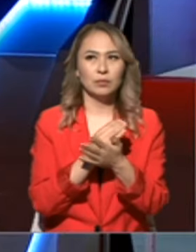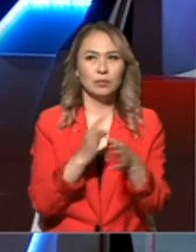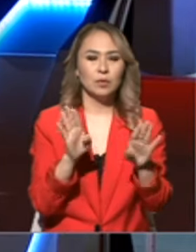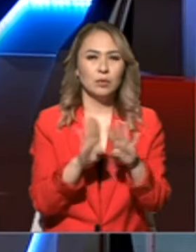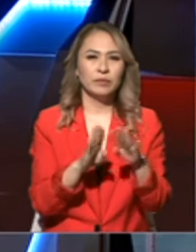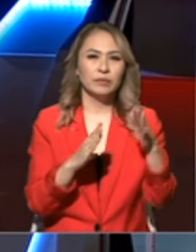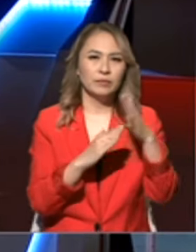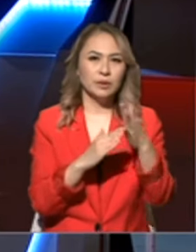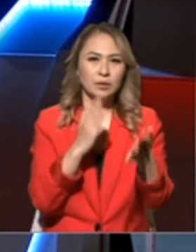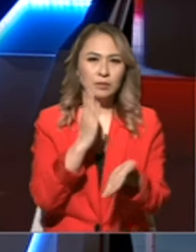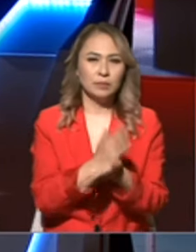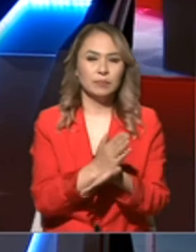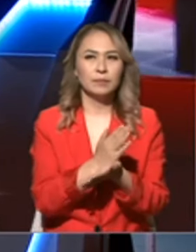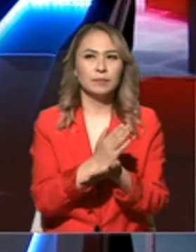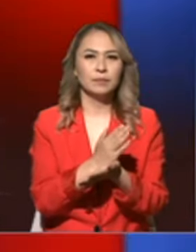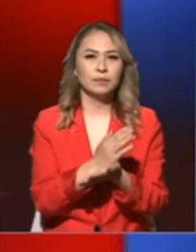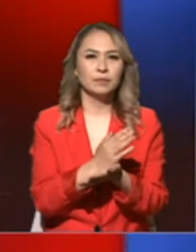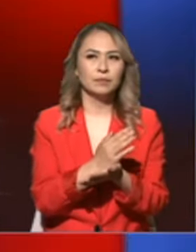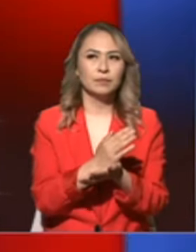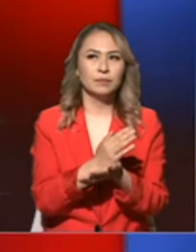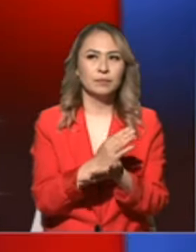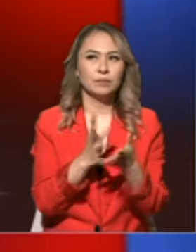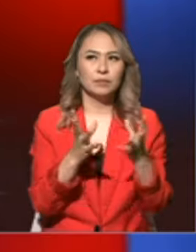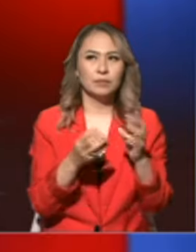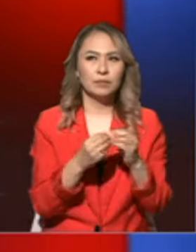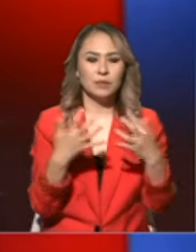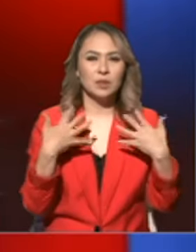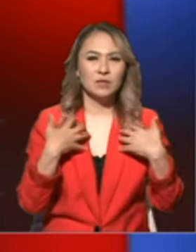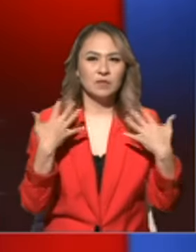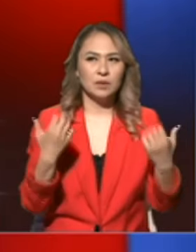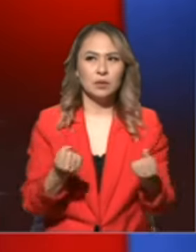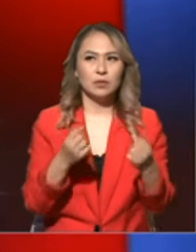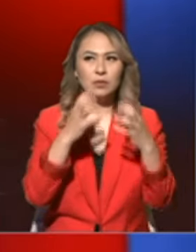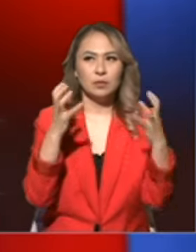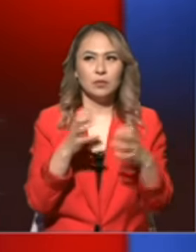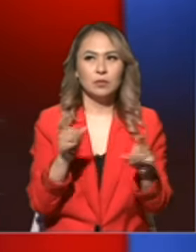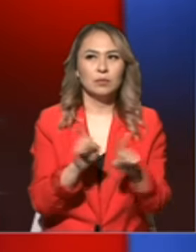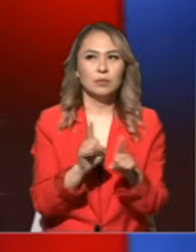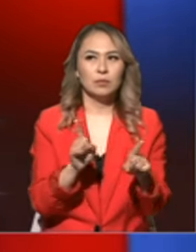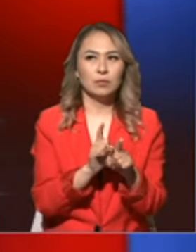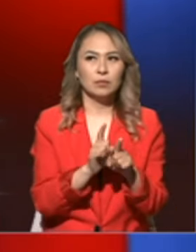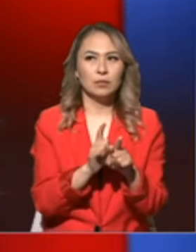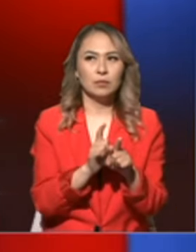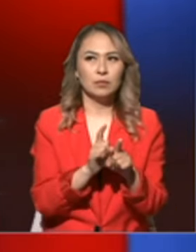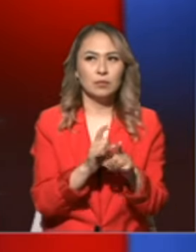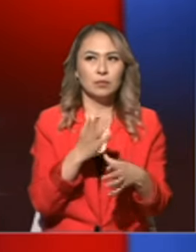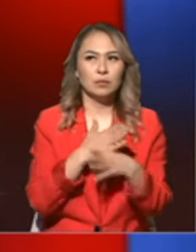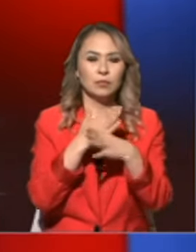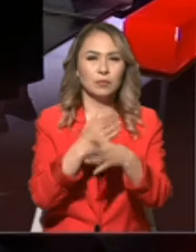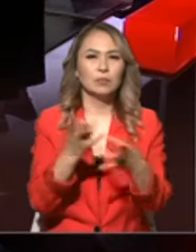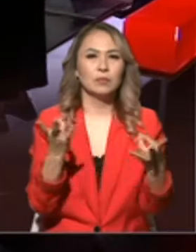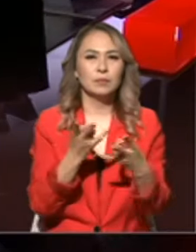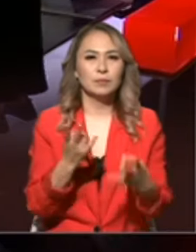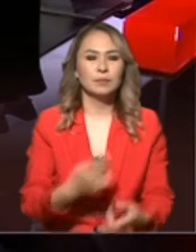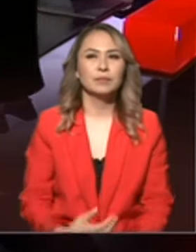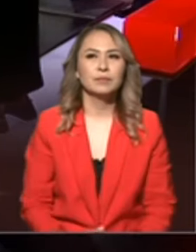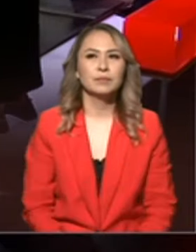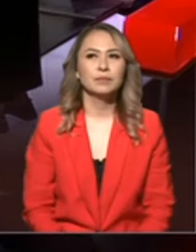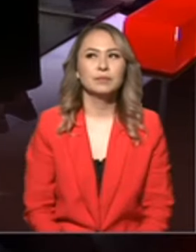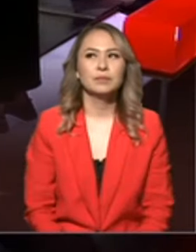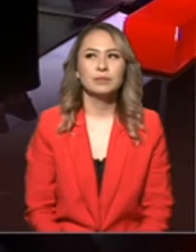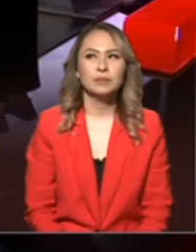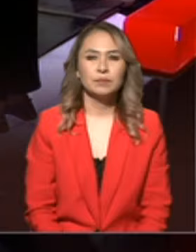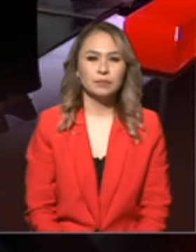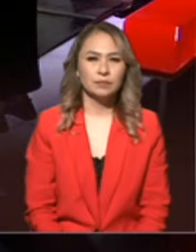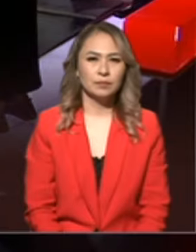бар. Жаңағы айтқан қосымша бөлек. Біз мынаны қарайық. Денсаулық сақтау, білім саласында да көмектер көрсетуіміз керек. Ғали Асқармыз. Иә.